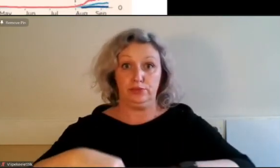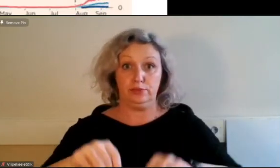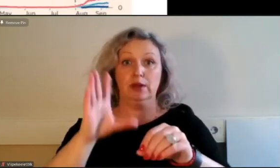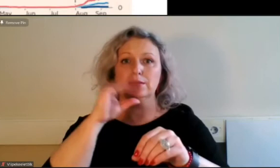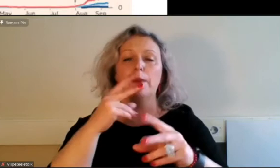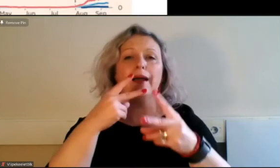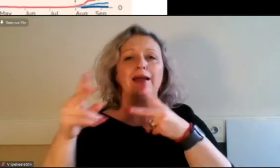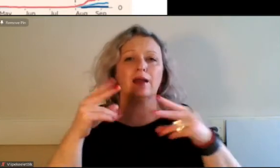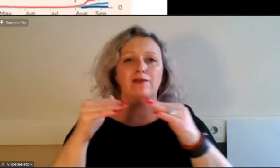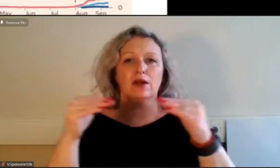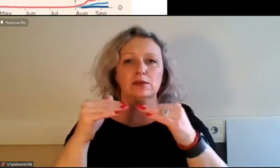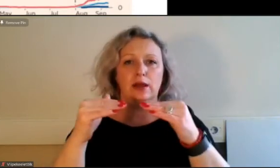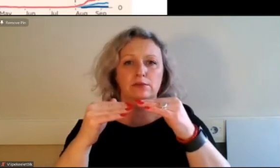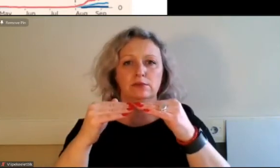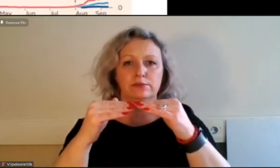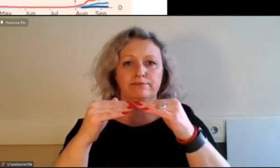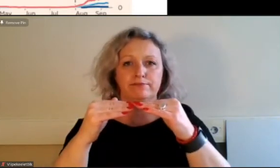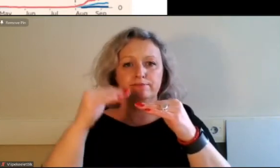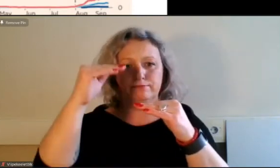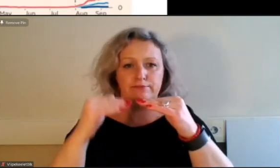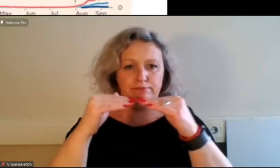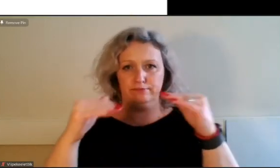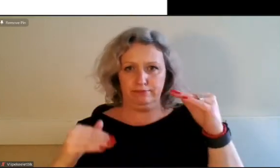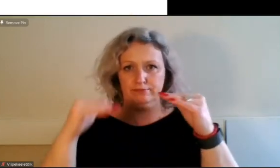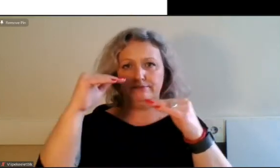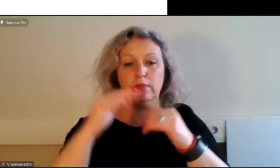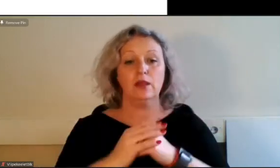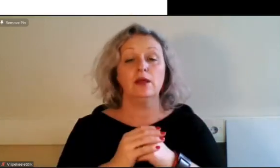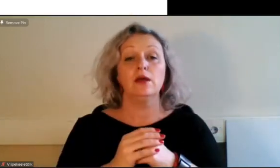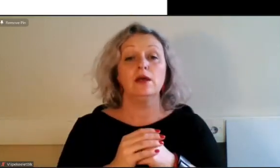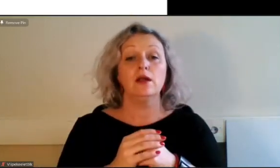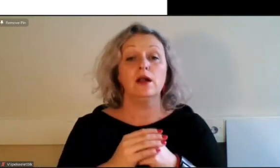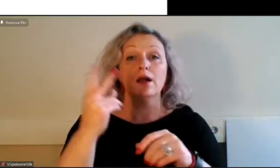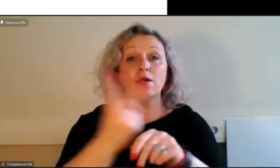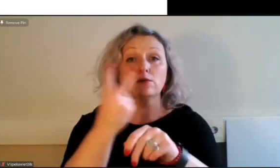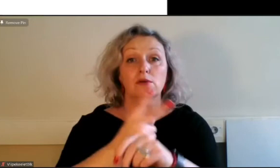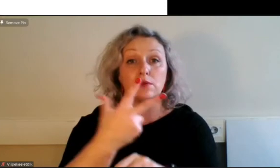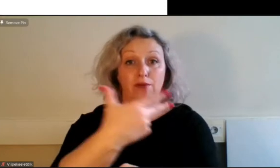doosid hoiavad surmajuhud päris tõhusalt eemal.